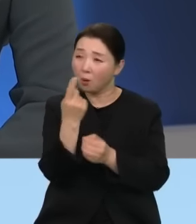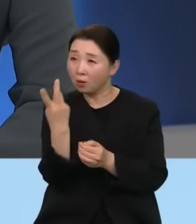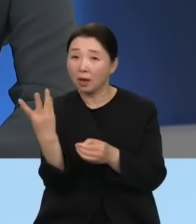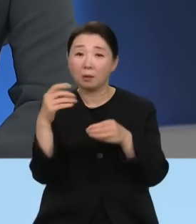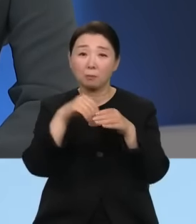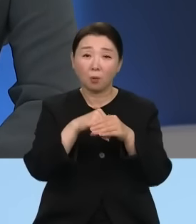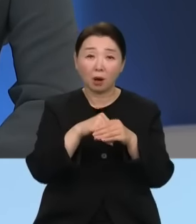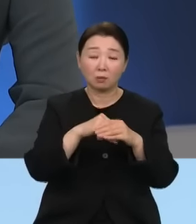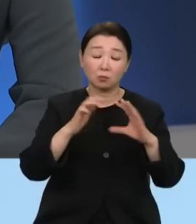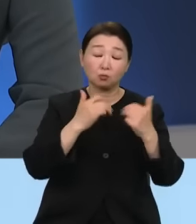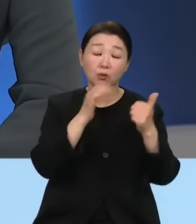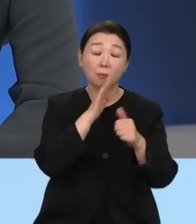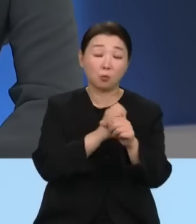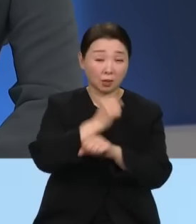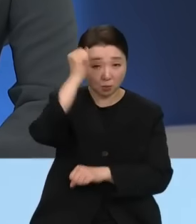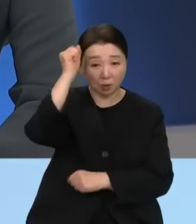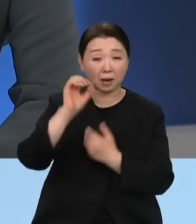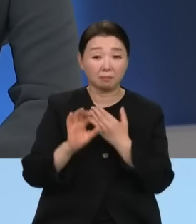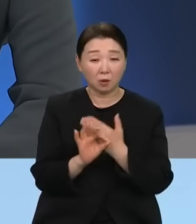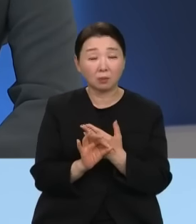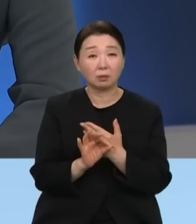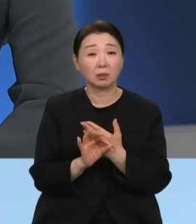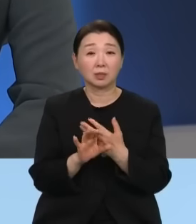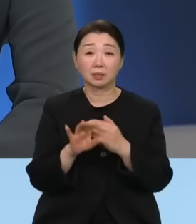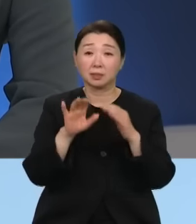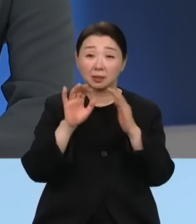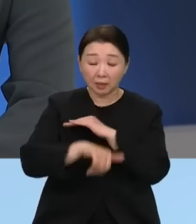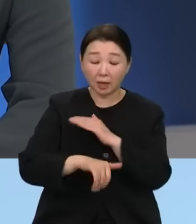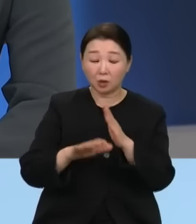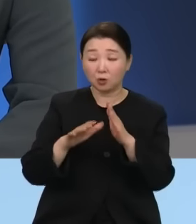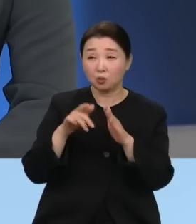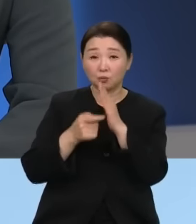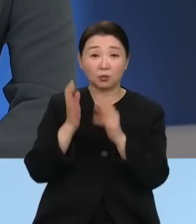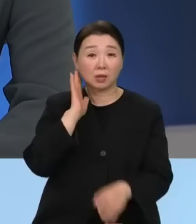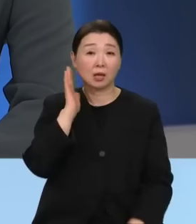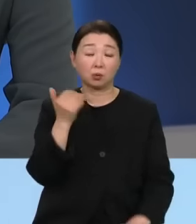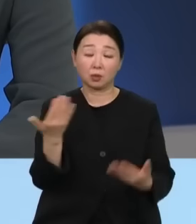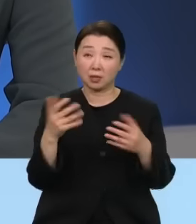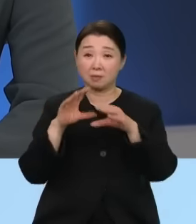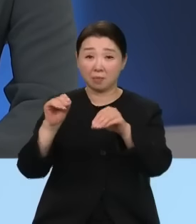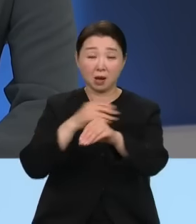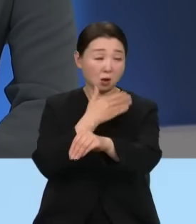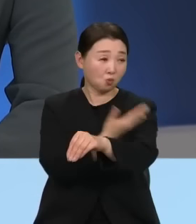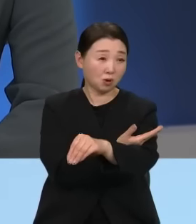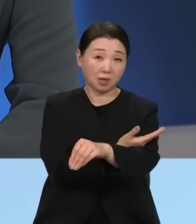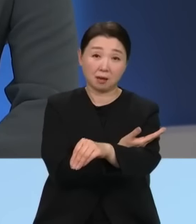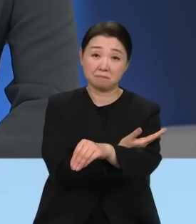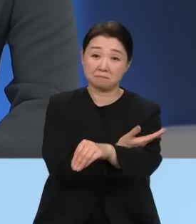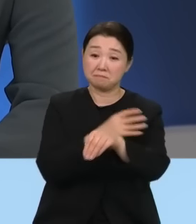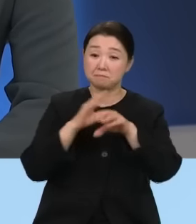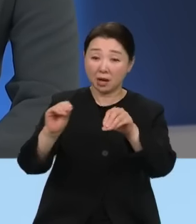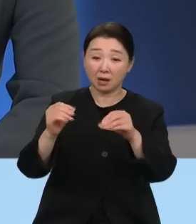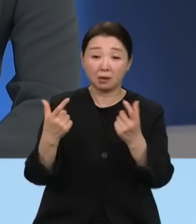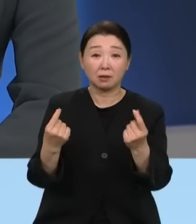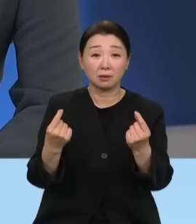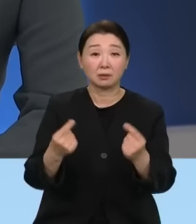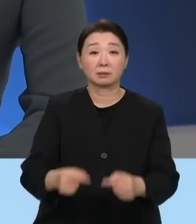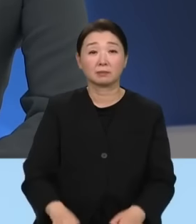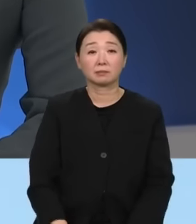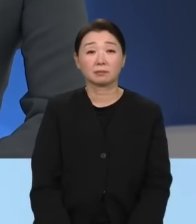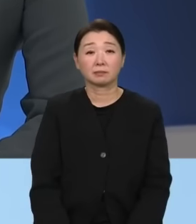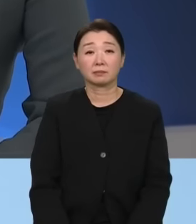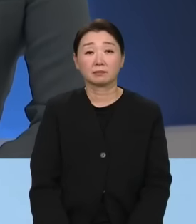만약에 국회 보내를 통과한다면 그 즉시 윤성열 대통령의 직무가 권한이 정지되지 않습니까네